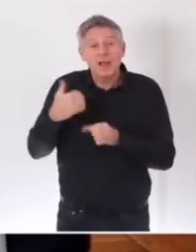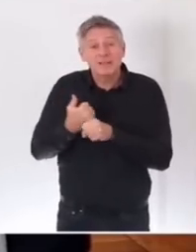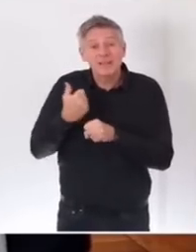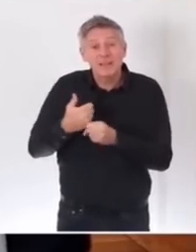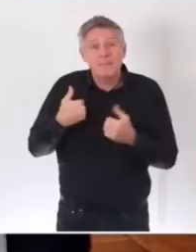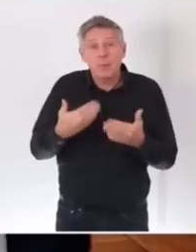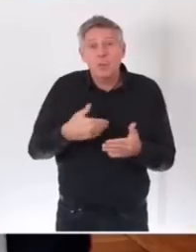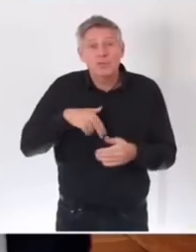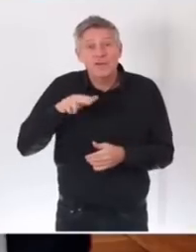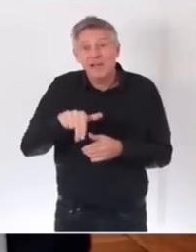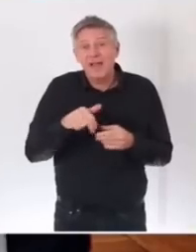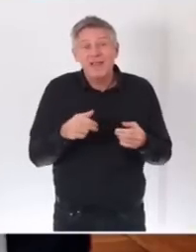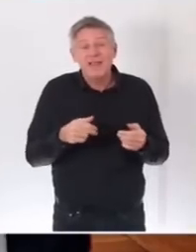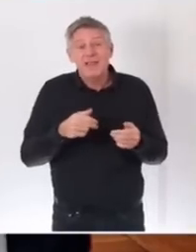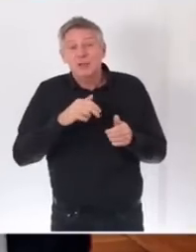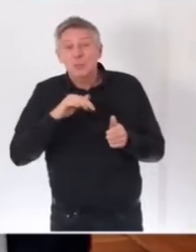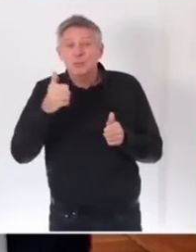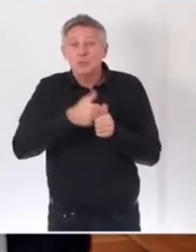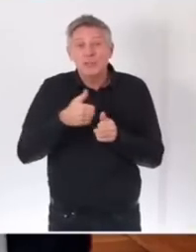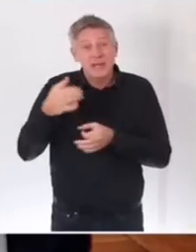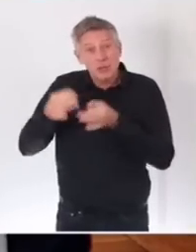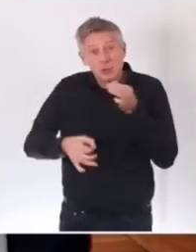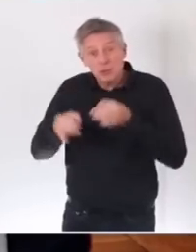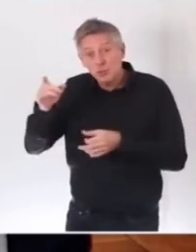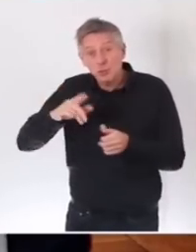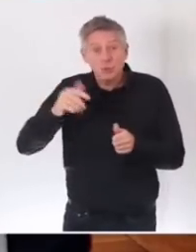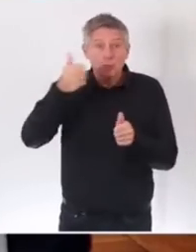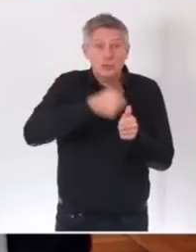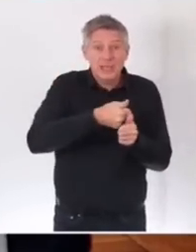sous tutelle. C'est le juge qui vous mettra sous tutelle.